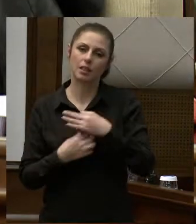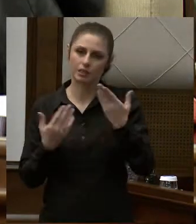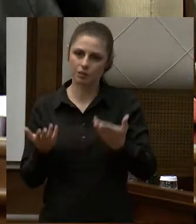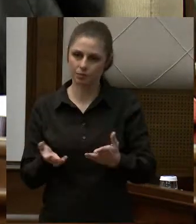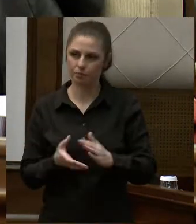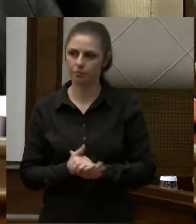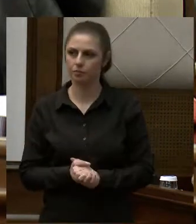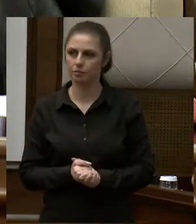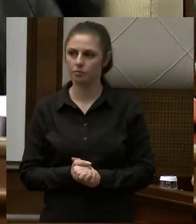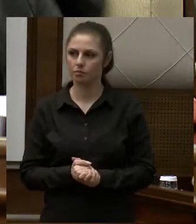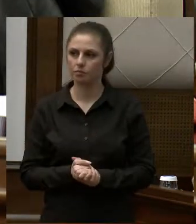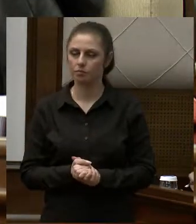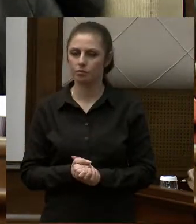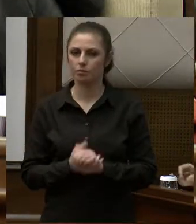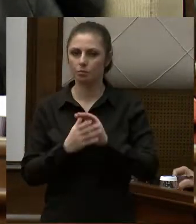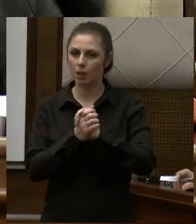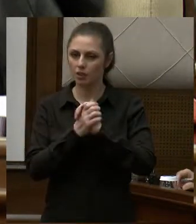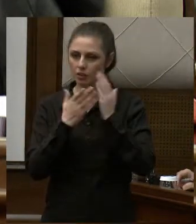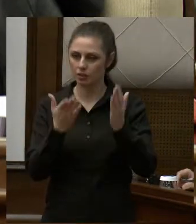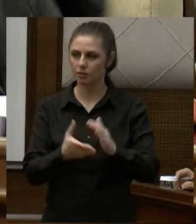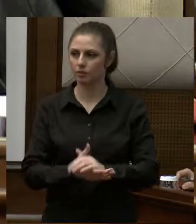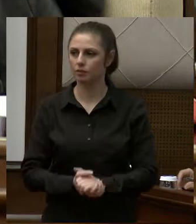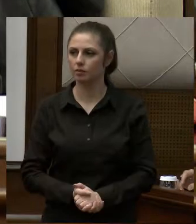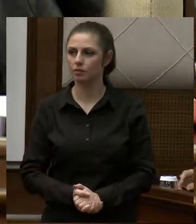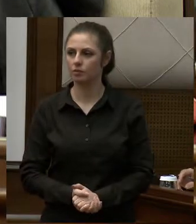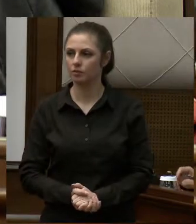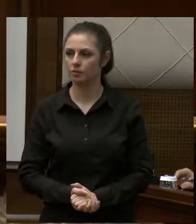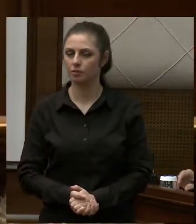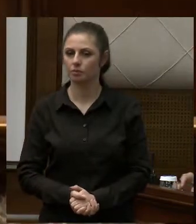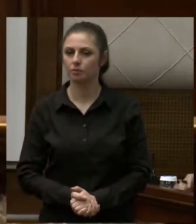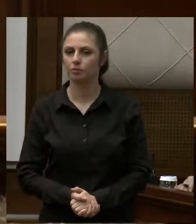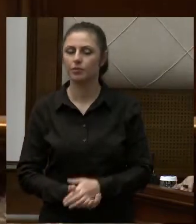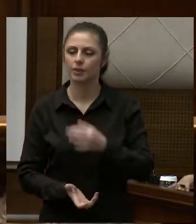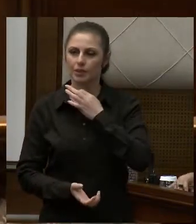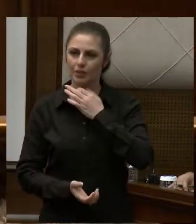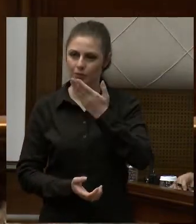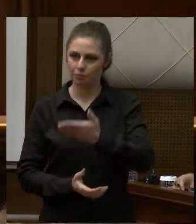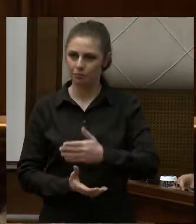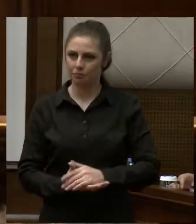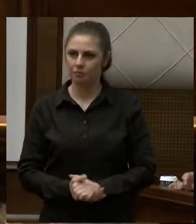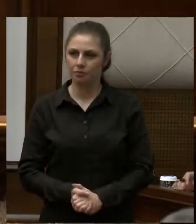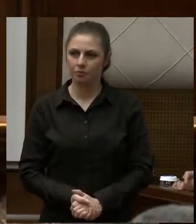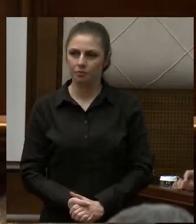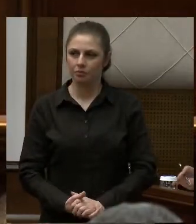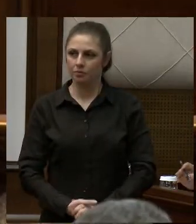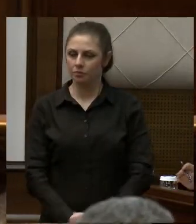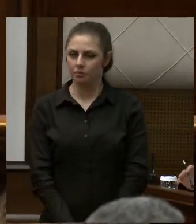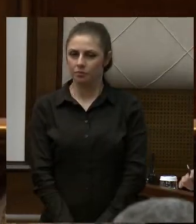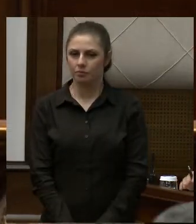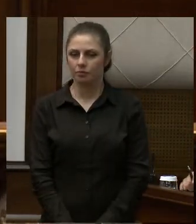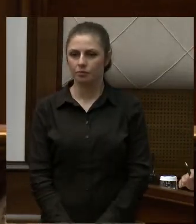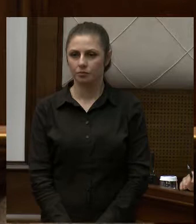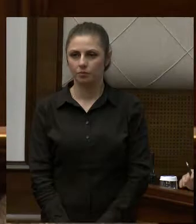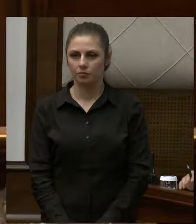istiyorum. Başarılar diliyorum. Saygılarım. Teşekkür ederim Sayın Seher Yıldız